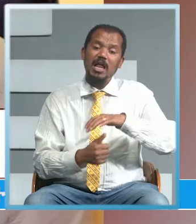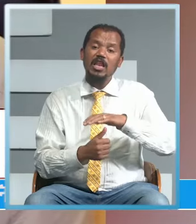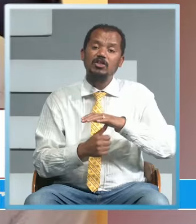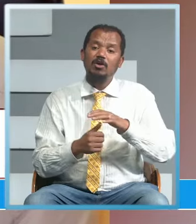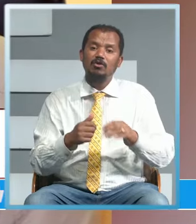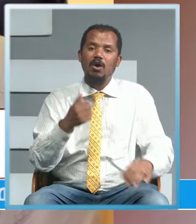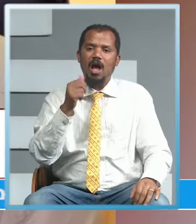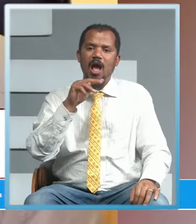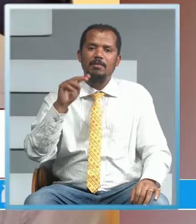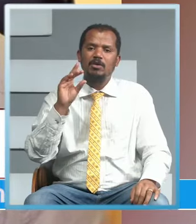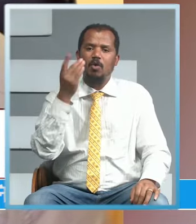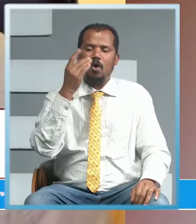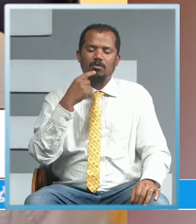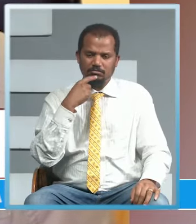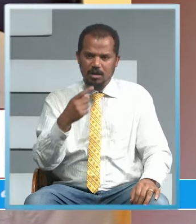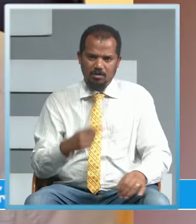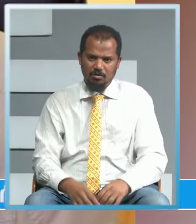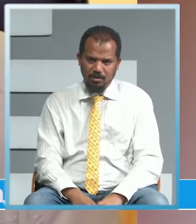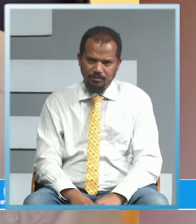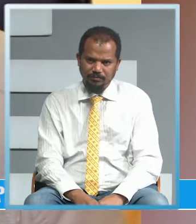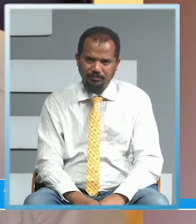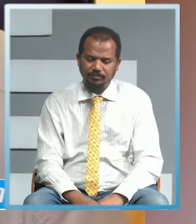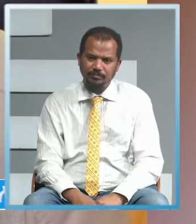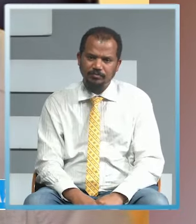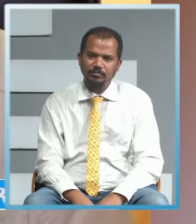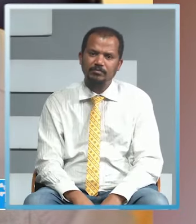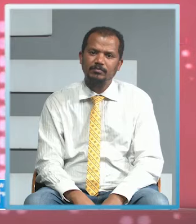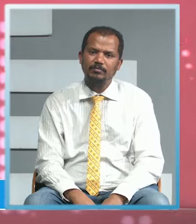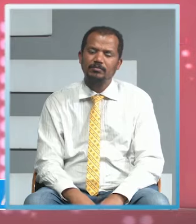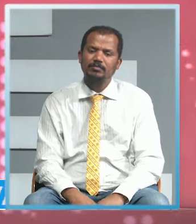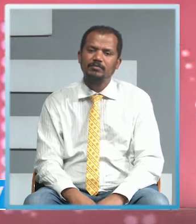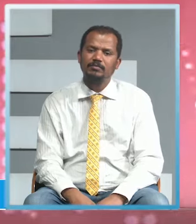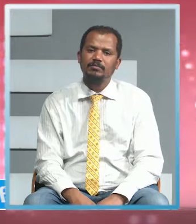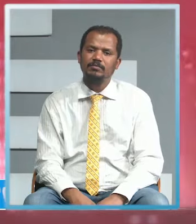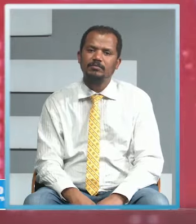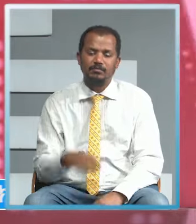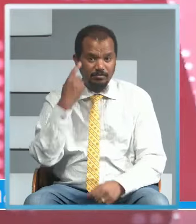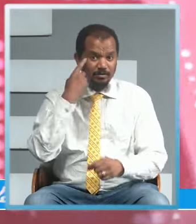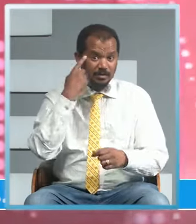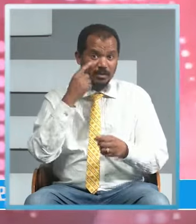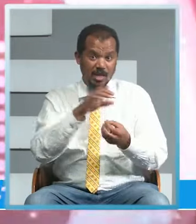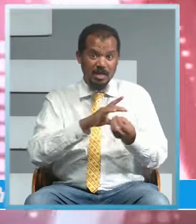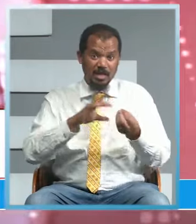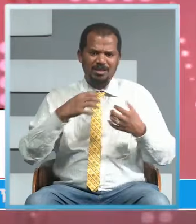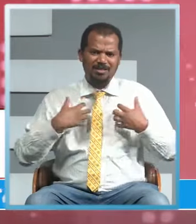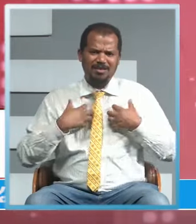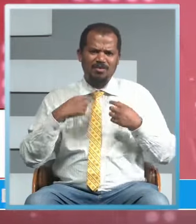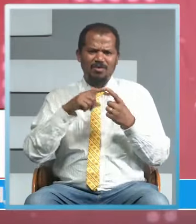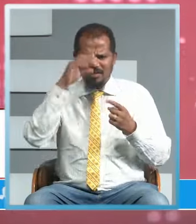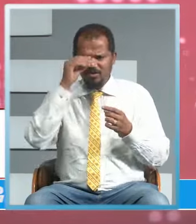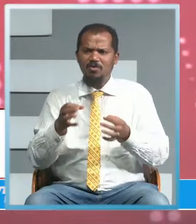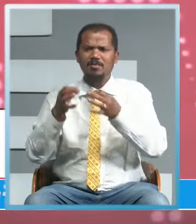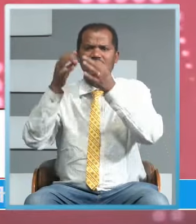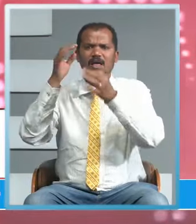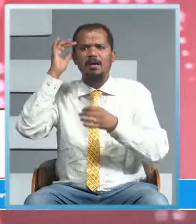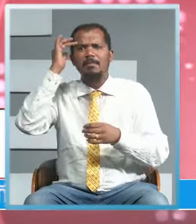ዲሬክተሩ ለአሚኮ ተናግረዋል። በትግራይ ክልል ከእንስሳት ወደ ሰው